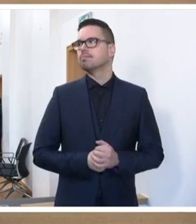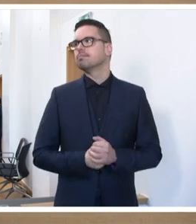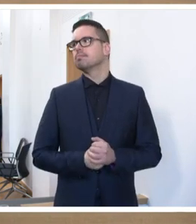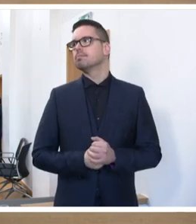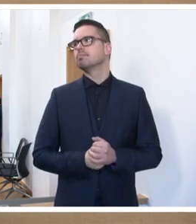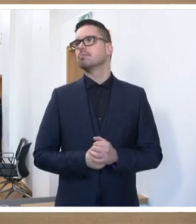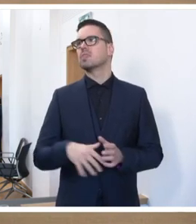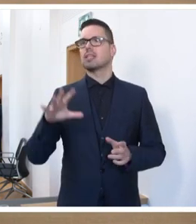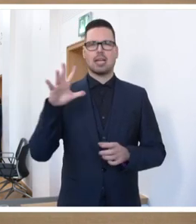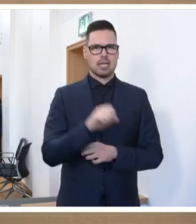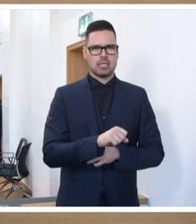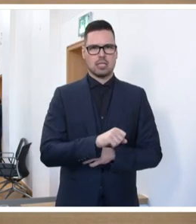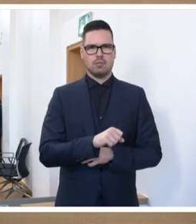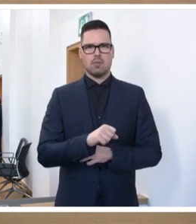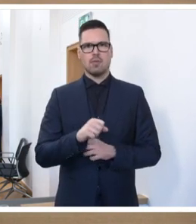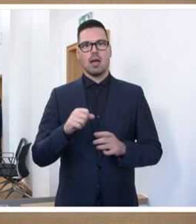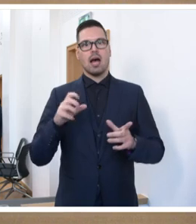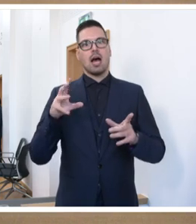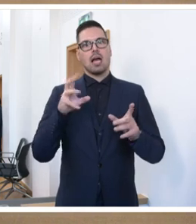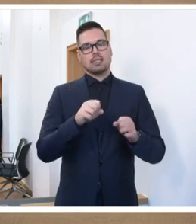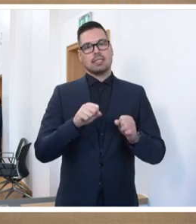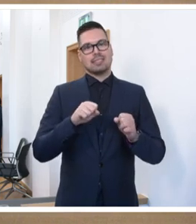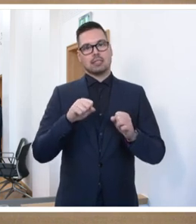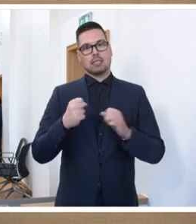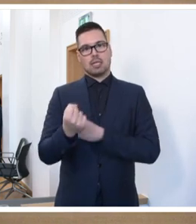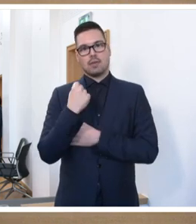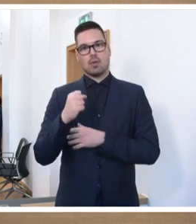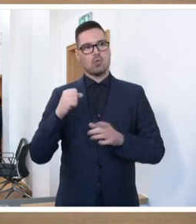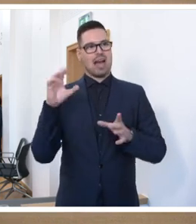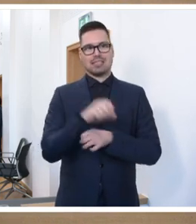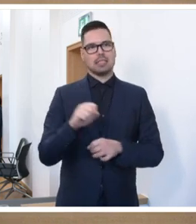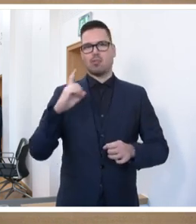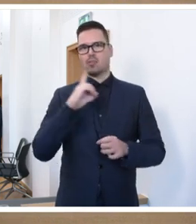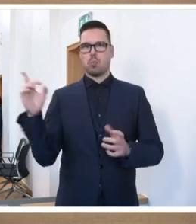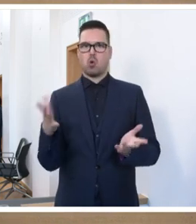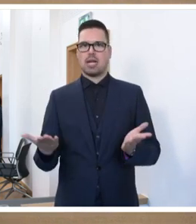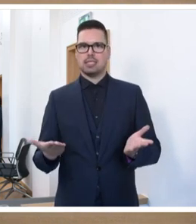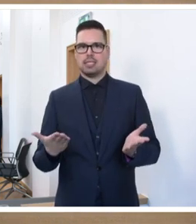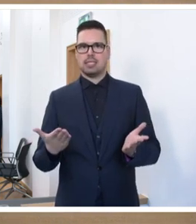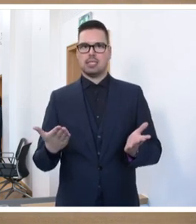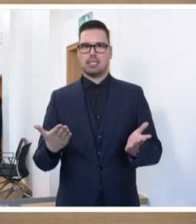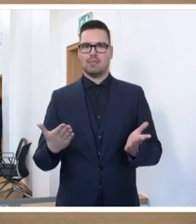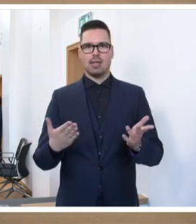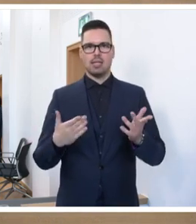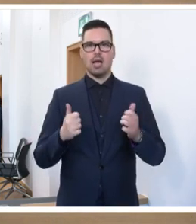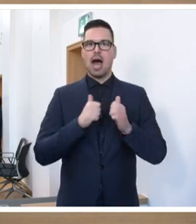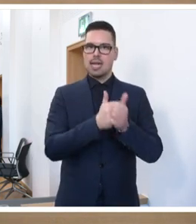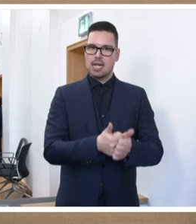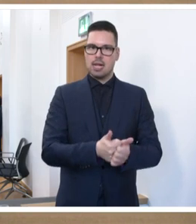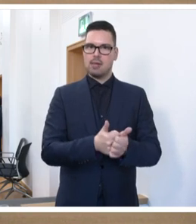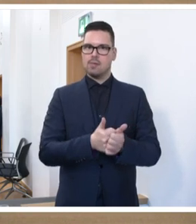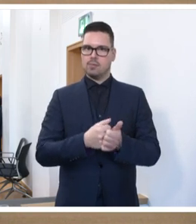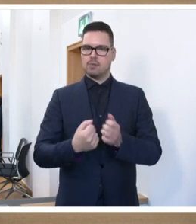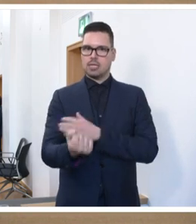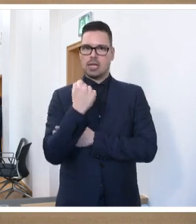der Angriff auf Einsatzkräfte ist immer auch ein Angriff auf die Demokratie, denn die Einsatzkräfte stehen nicht da, weil